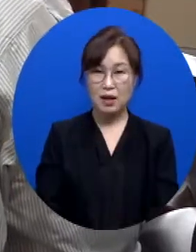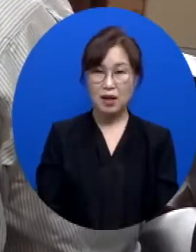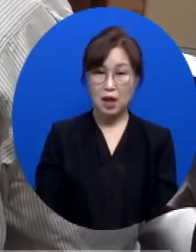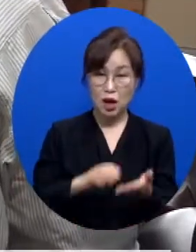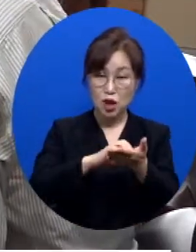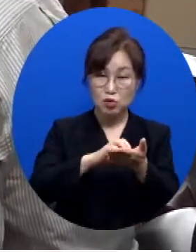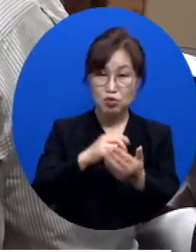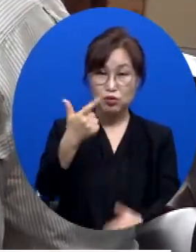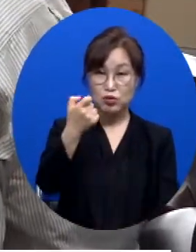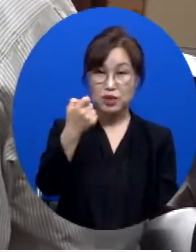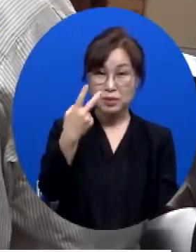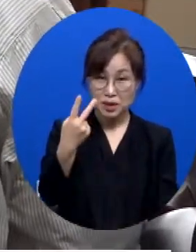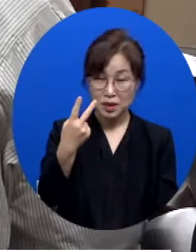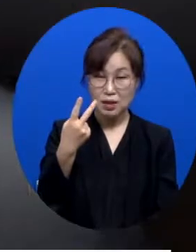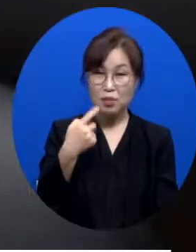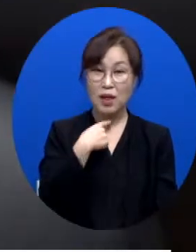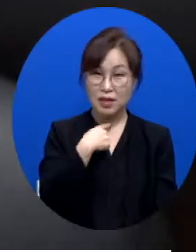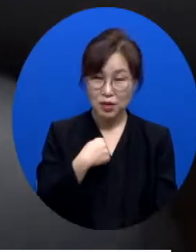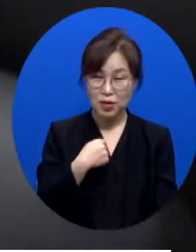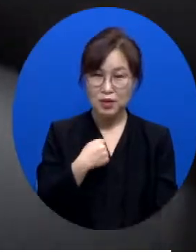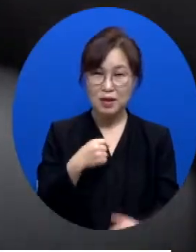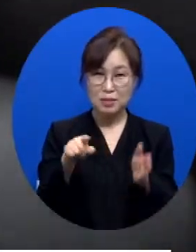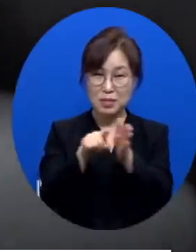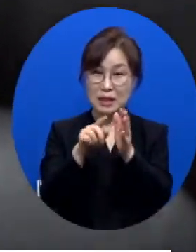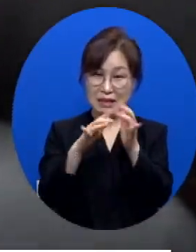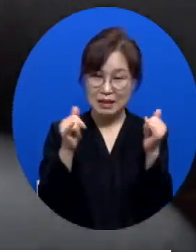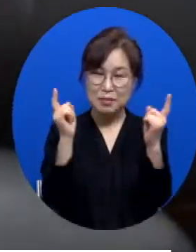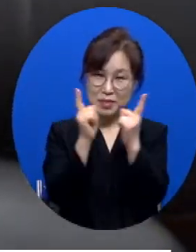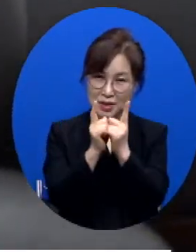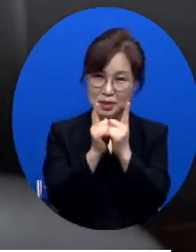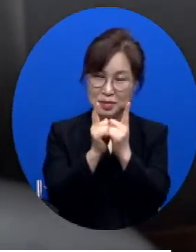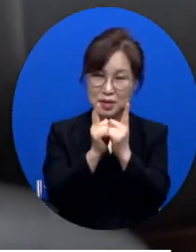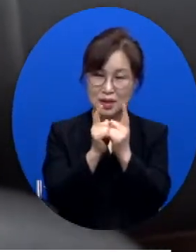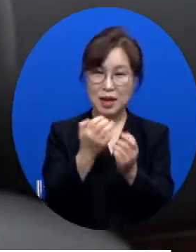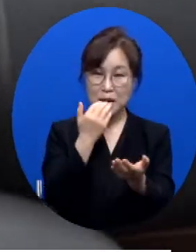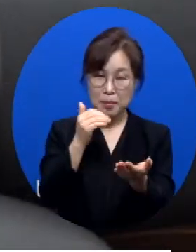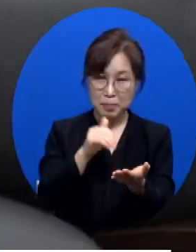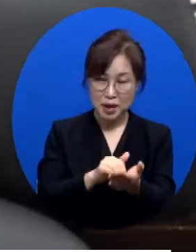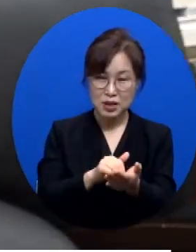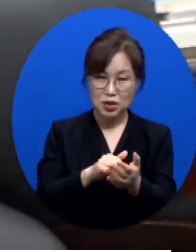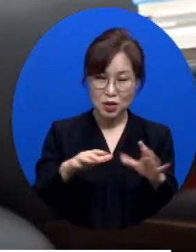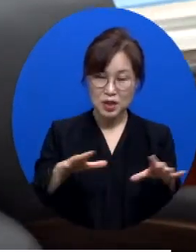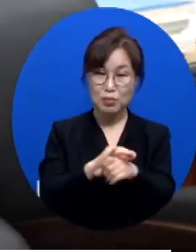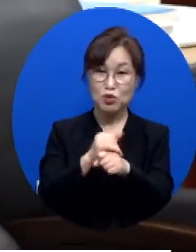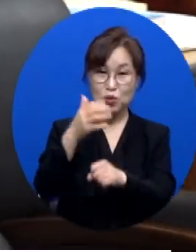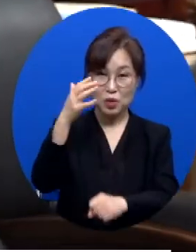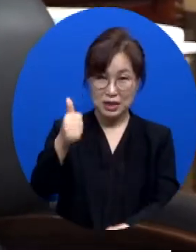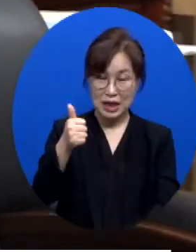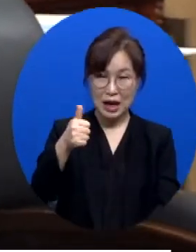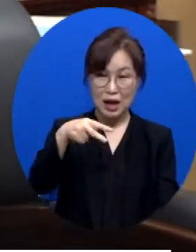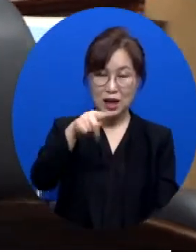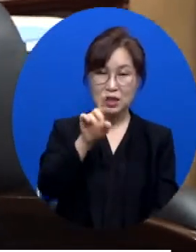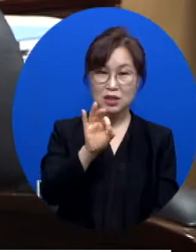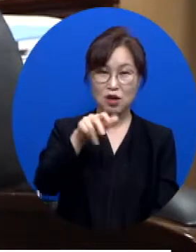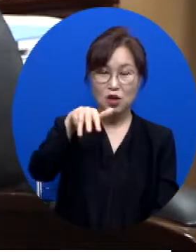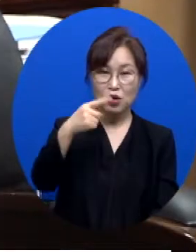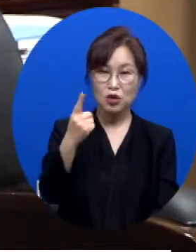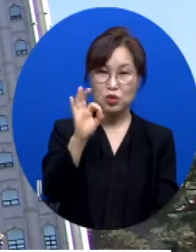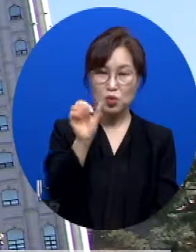헌혈로 귀감이 되고 있는 신앙인이 있습니다. 백석대학교 백석정신아카데미 사무총장을 맡고 있는 성종현